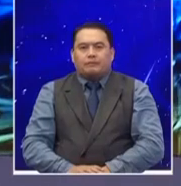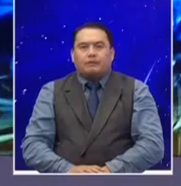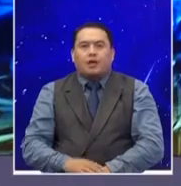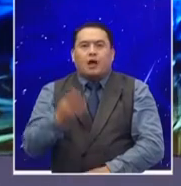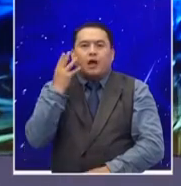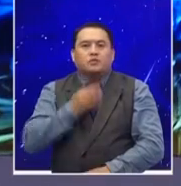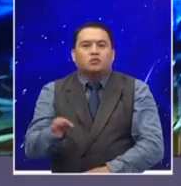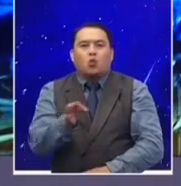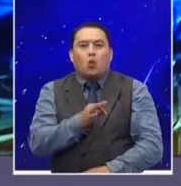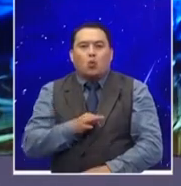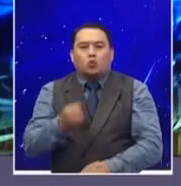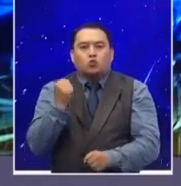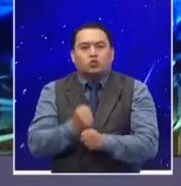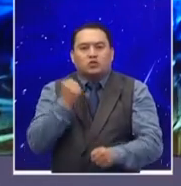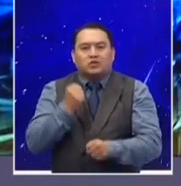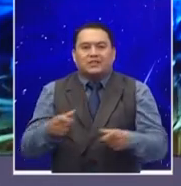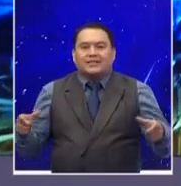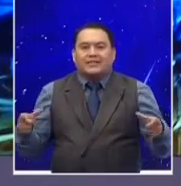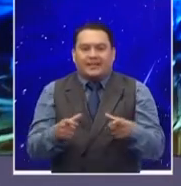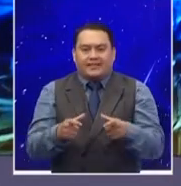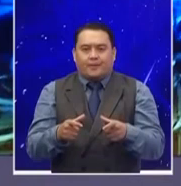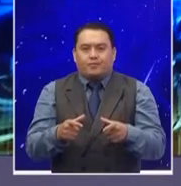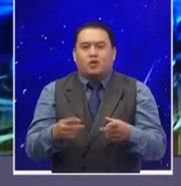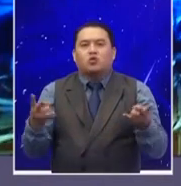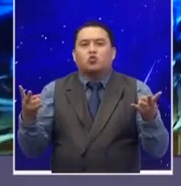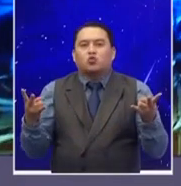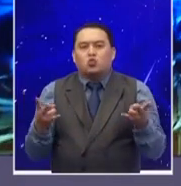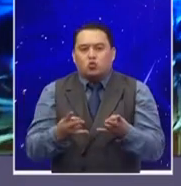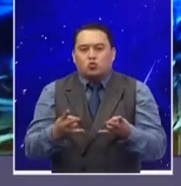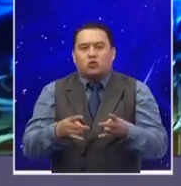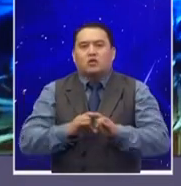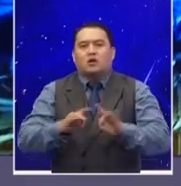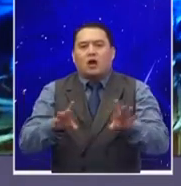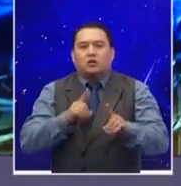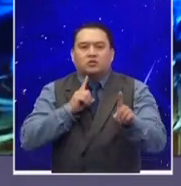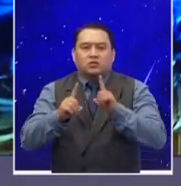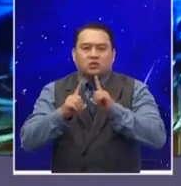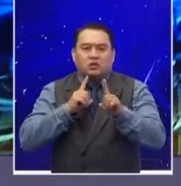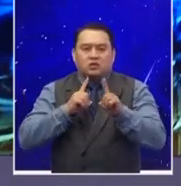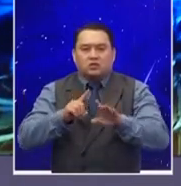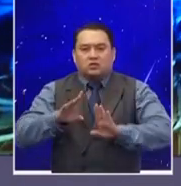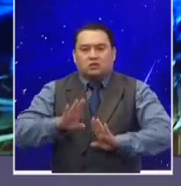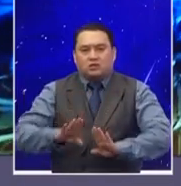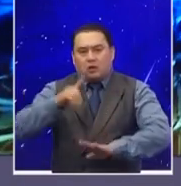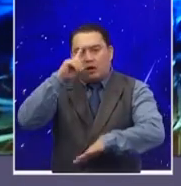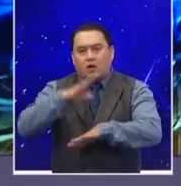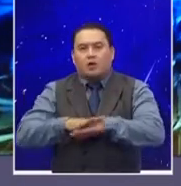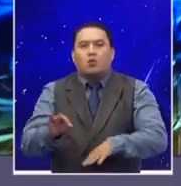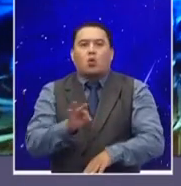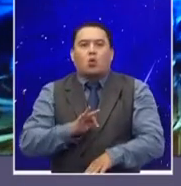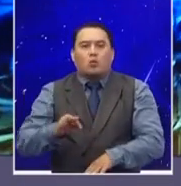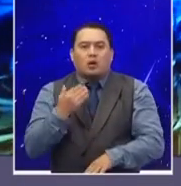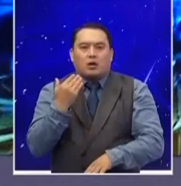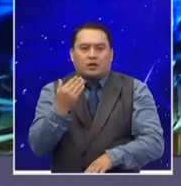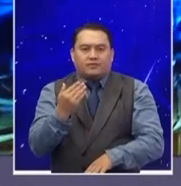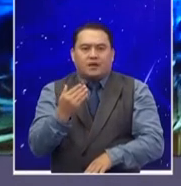В Алматинской области ужесточают карантин. Мера вынужденная, отметил на специальном брифинге в РСК заместитель акима области